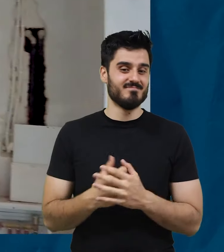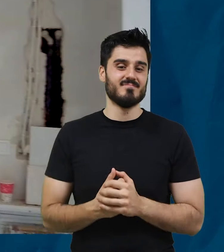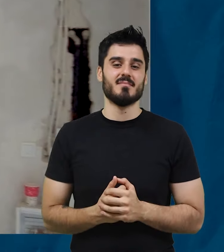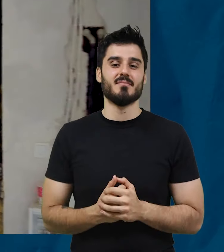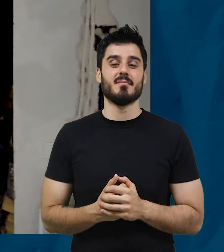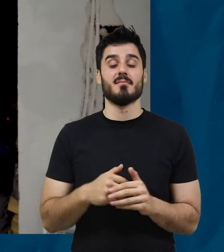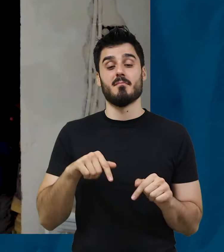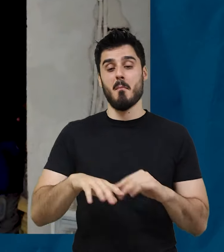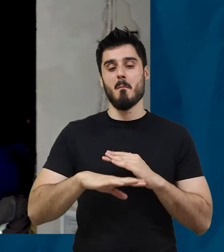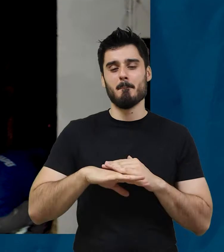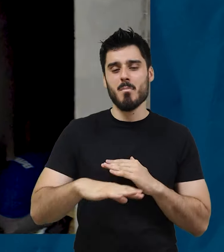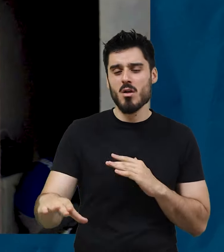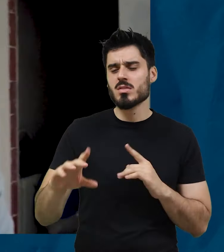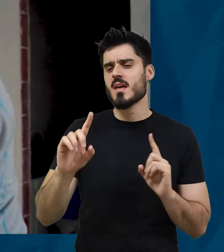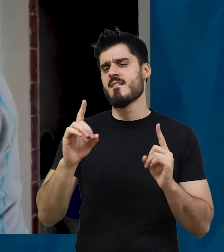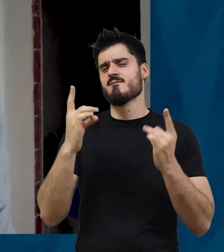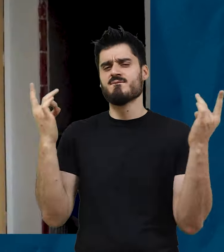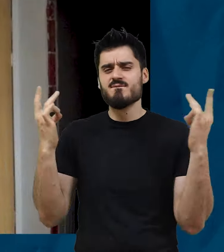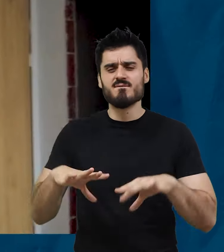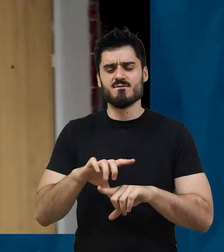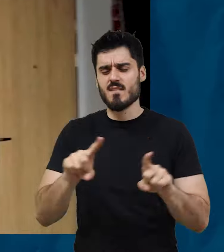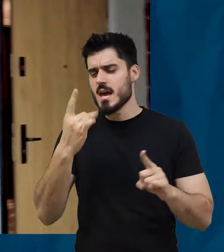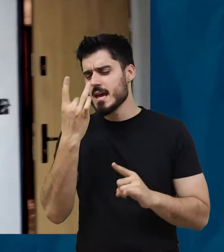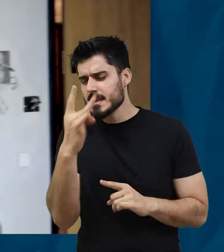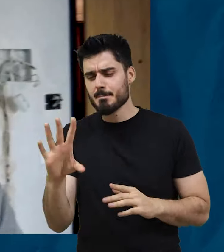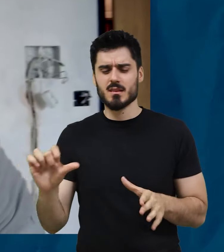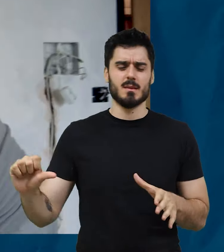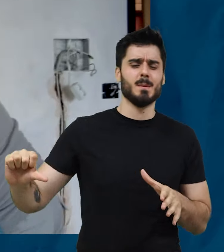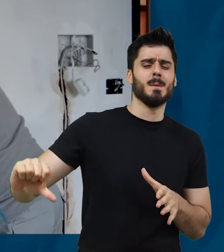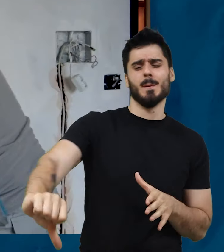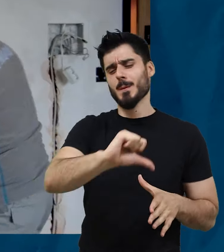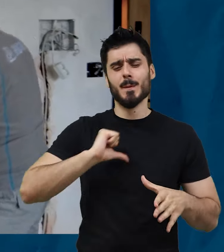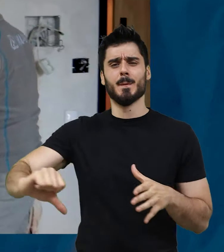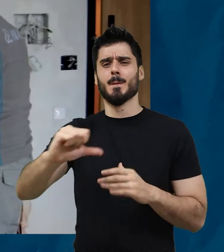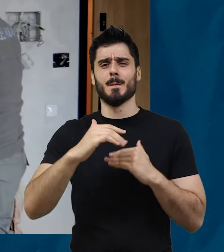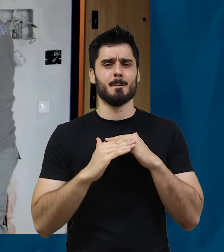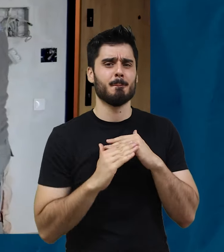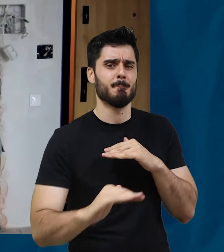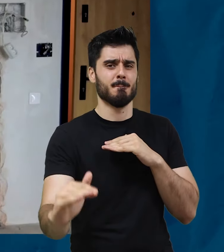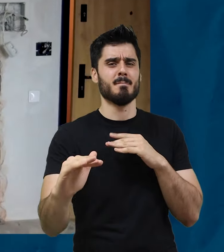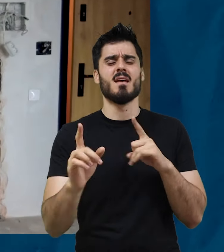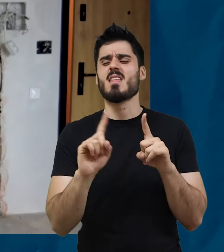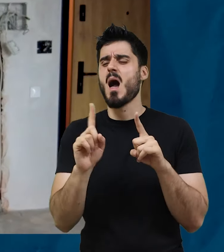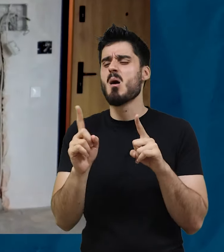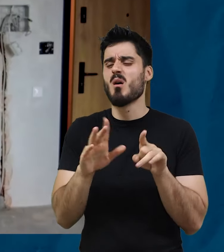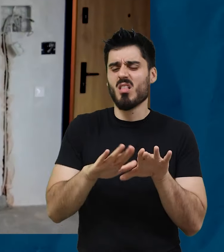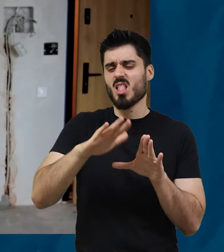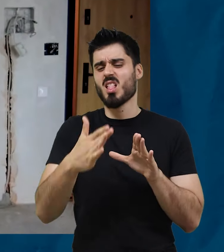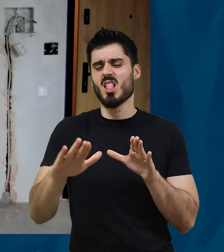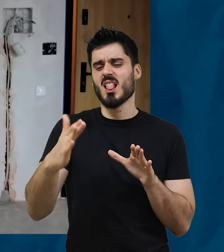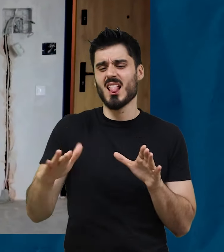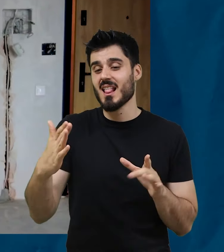Подът ще бъде изливан наведнъж. Няма да има никакви преходни лайсни. Няма да има никакви ръбчета. И за целта всичко трябва да